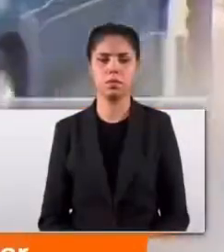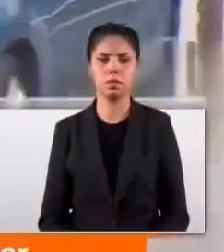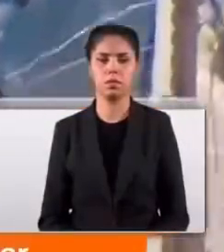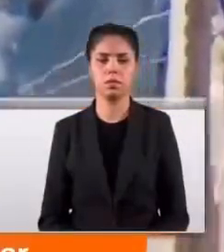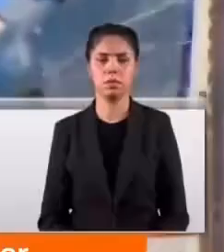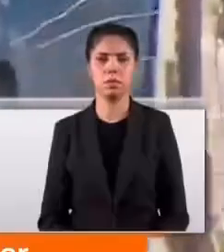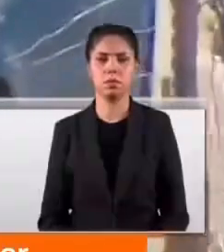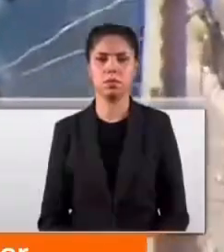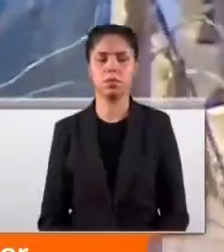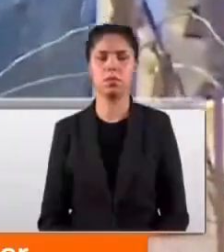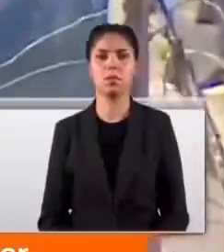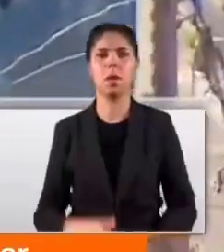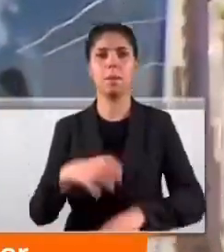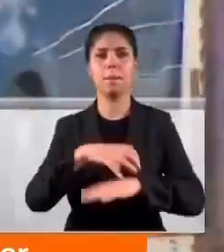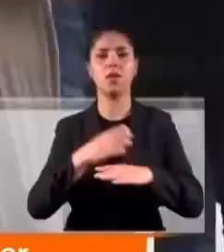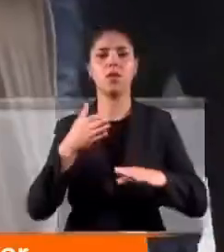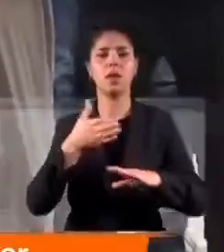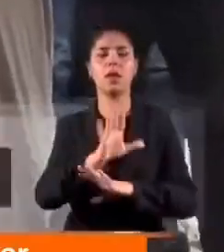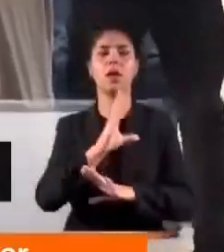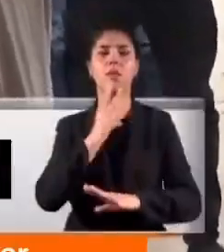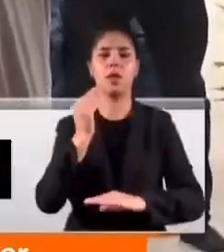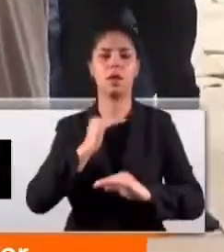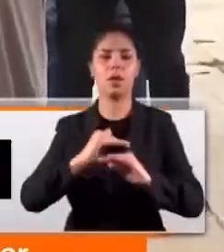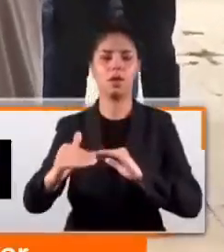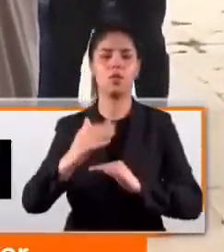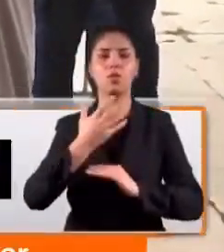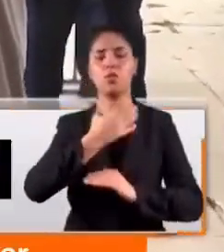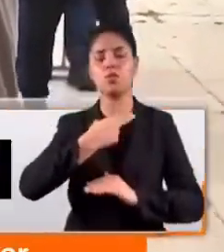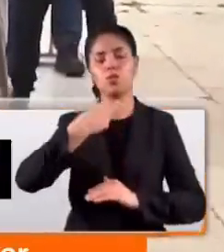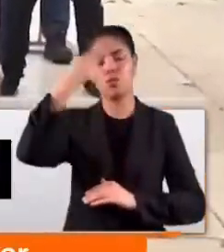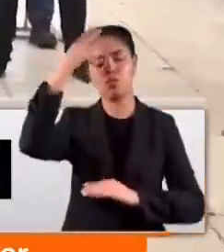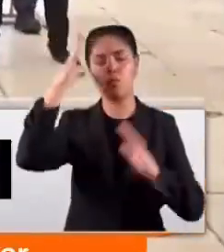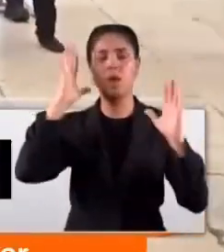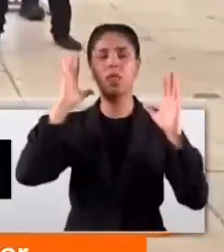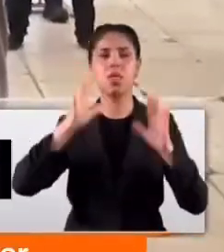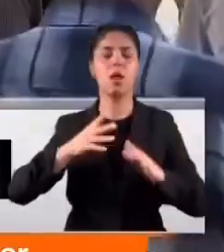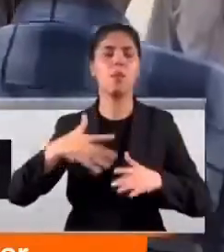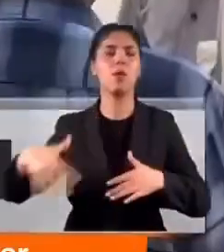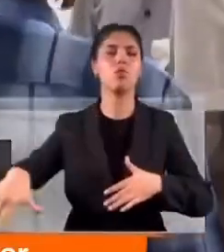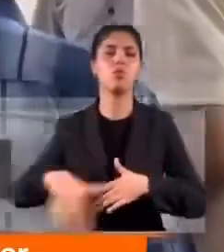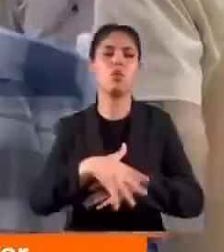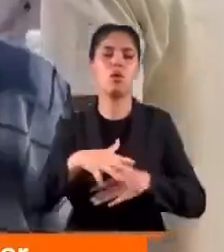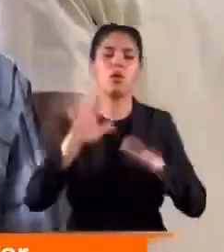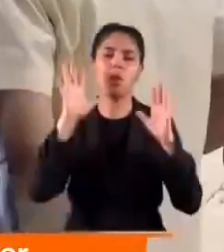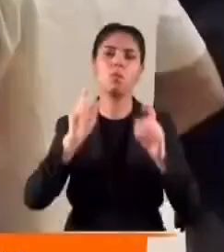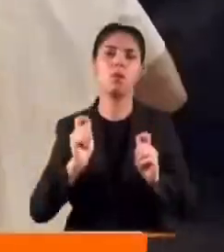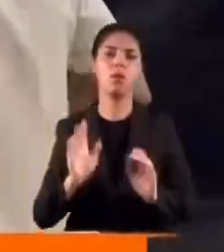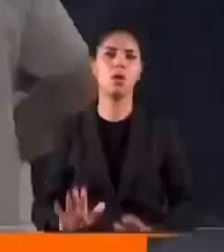diyor. Mescid-i Aksa'ya giremeyen gençler cuma namazını sokaklarda kılmak zorunda kaldı.